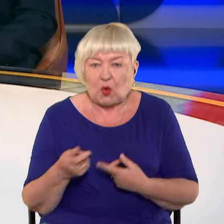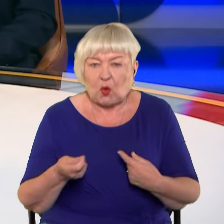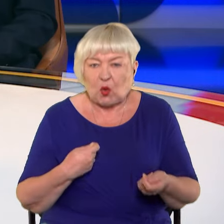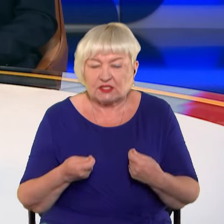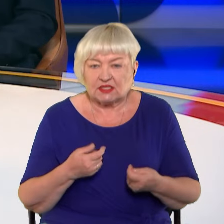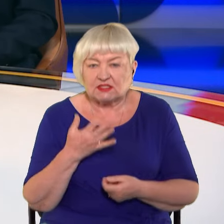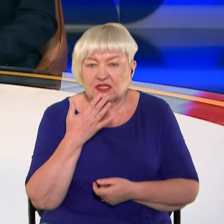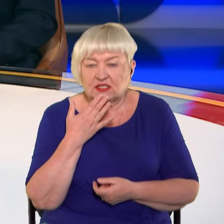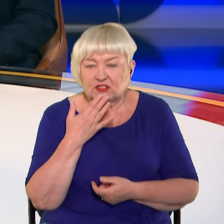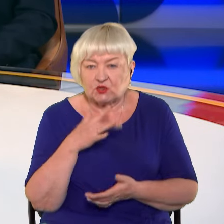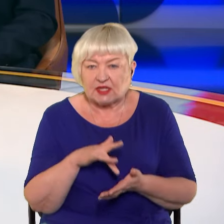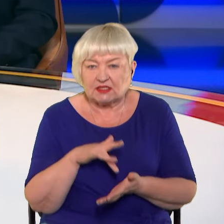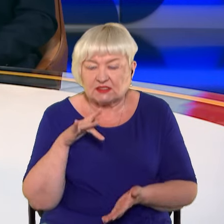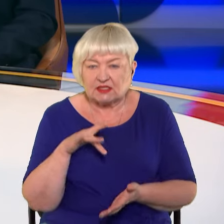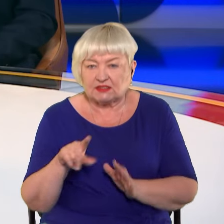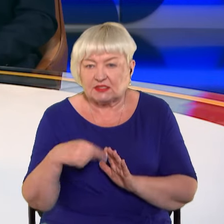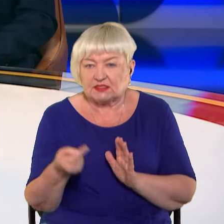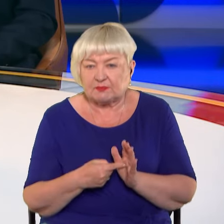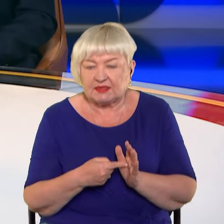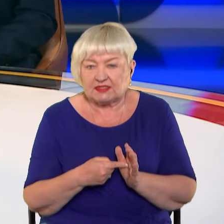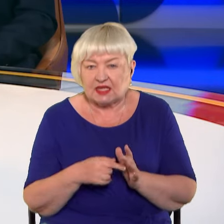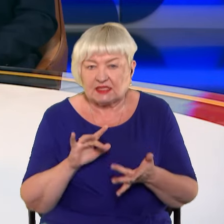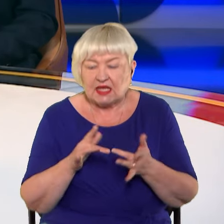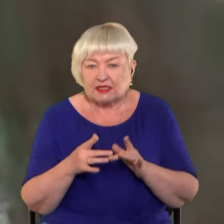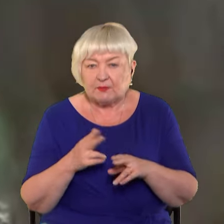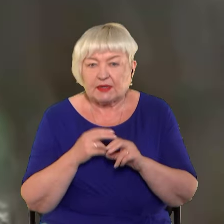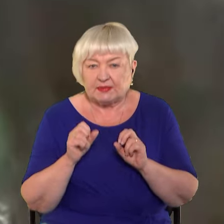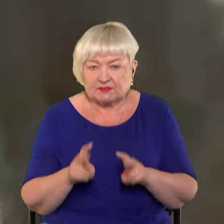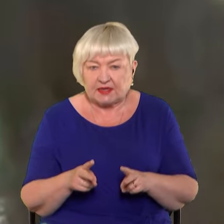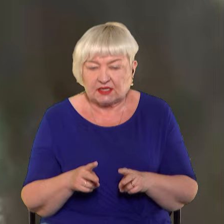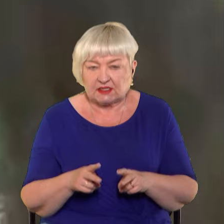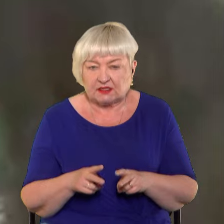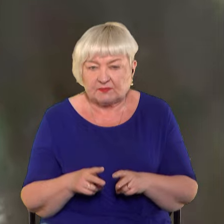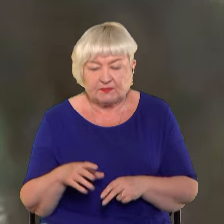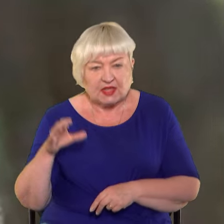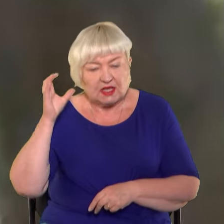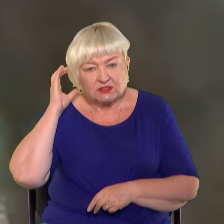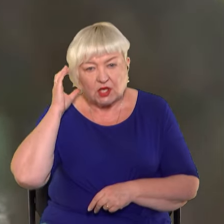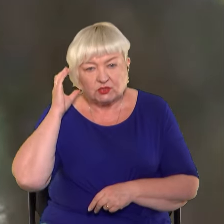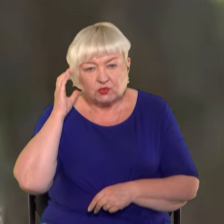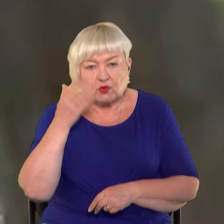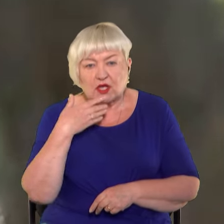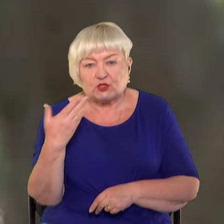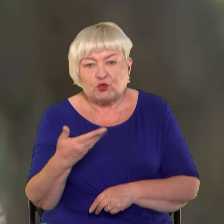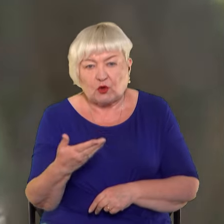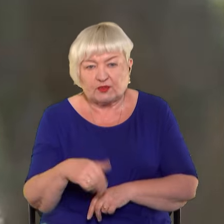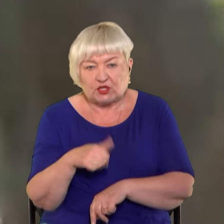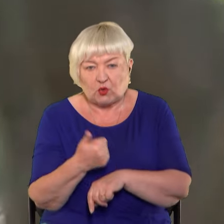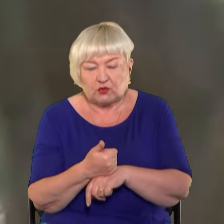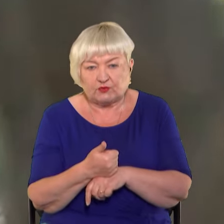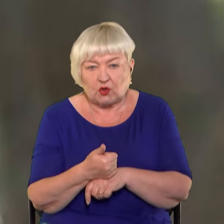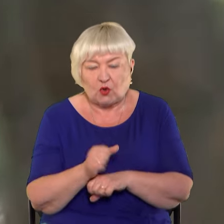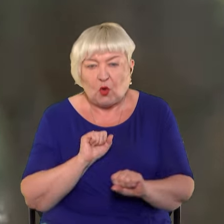координаційний національний центр з питань кібербезпеки, заслухавши доповіді Головного